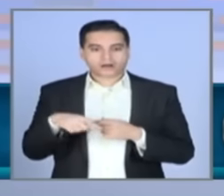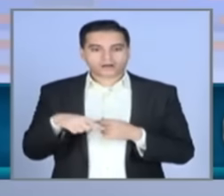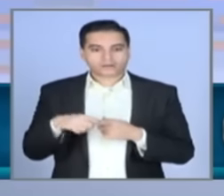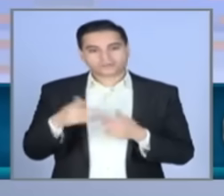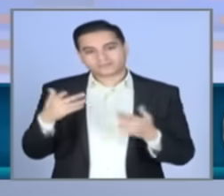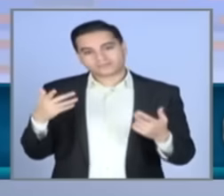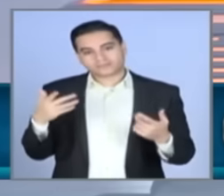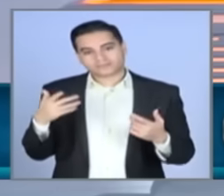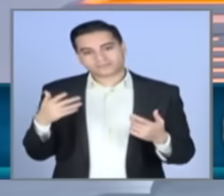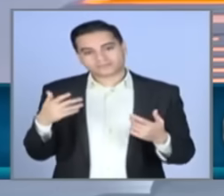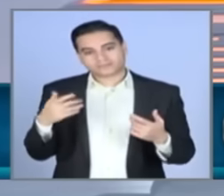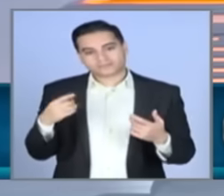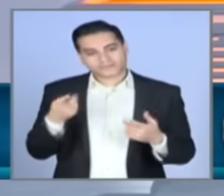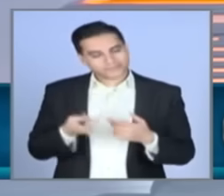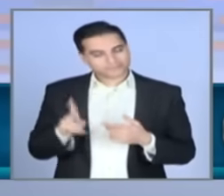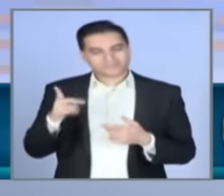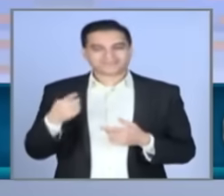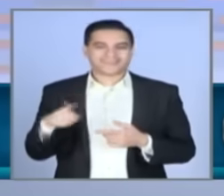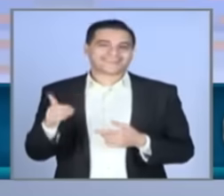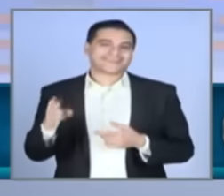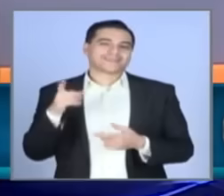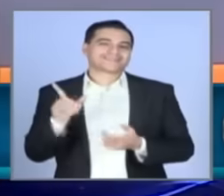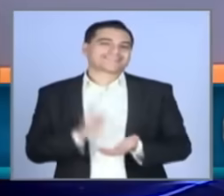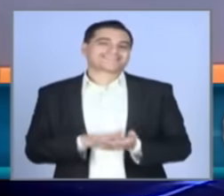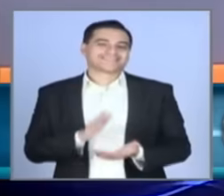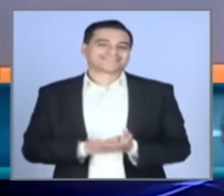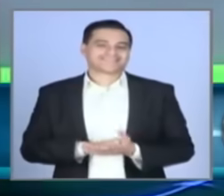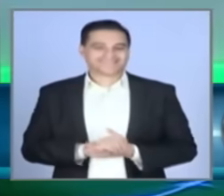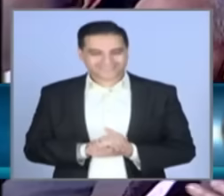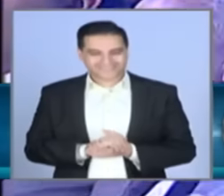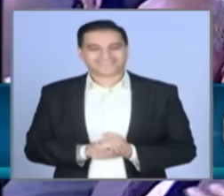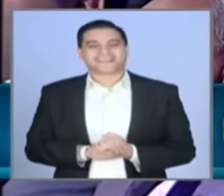سلام، حظكم حلو. إجابة صحيحة.